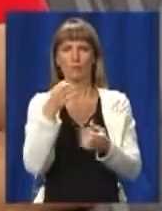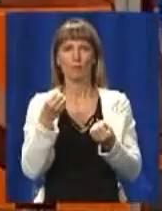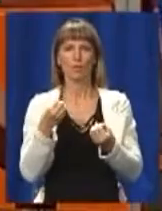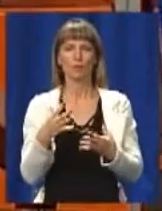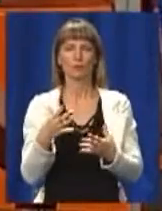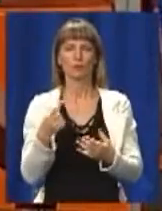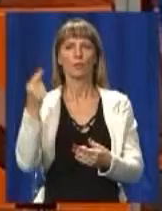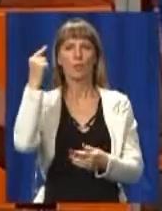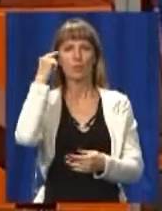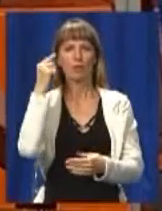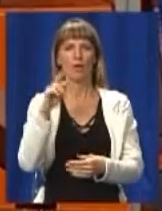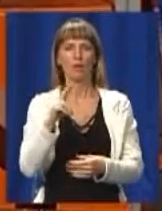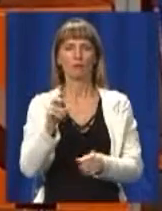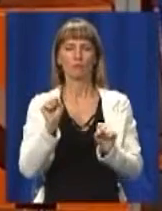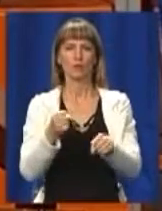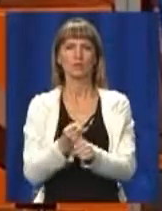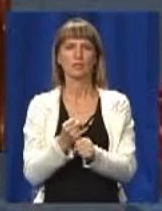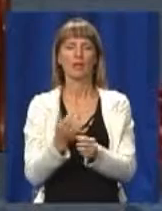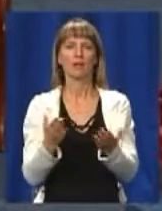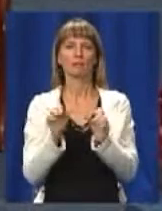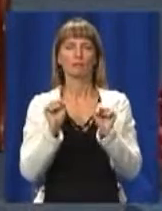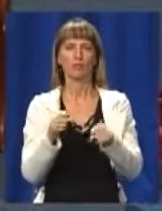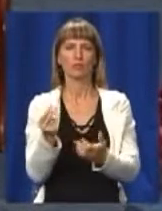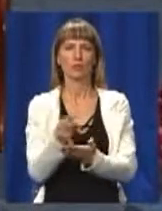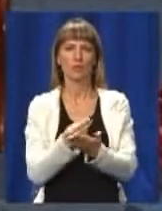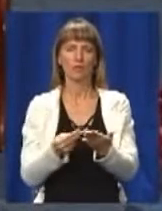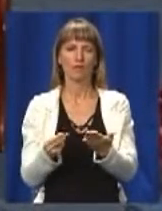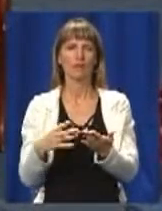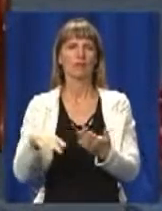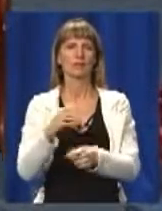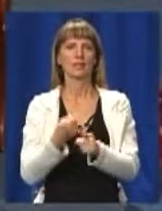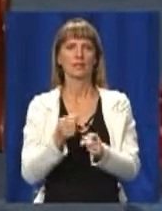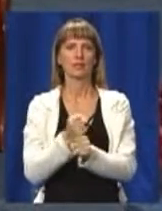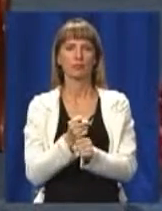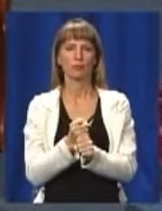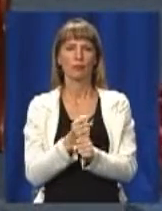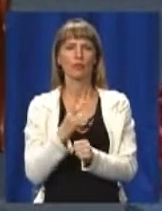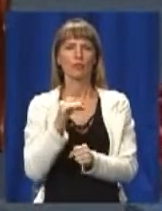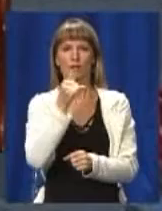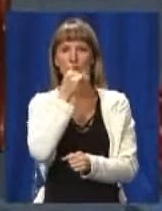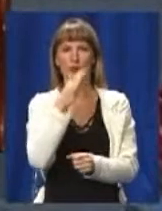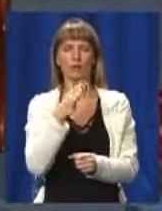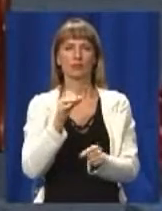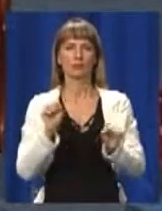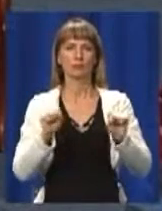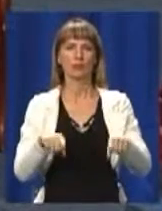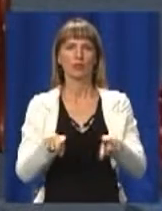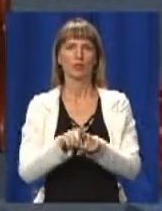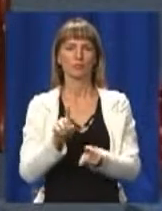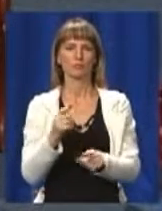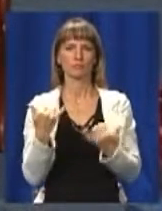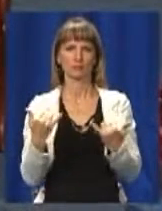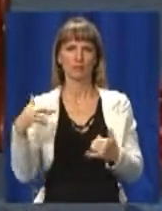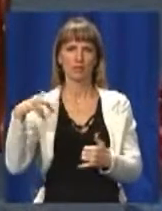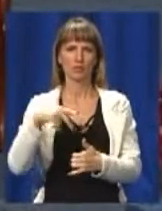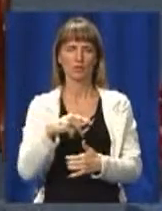тобто розуміло, як його можна зробити, як його можна там намалювати, оце все потім зробити, да? Але не могли змоги отак, от, щоб ми зараз, як прийшли